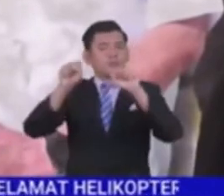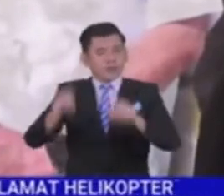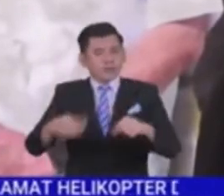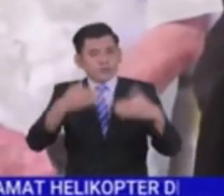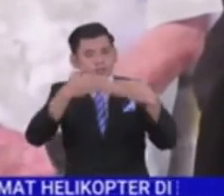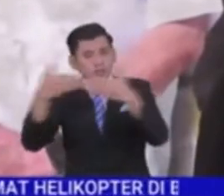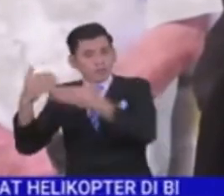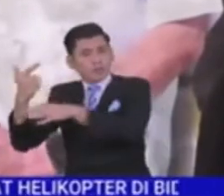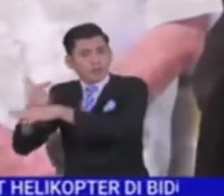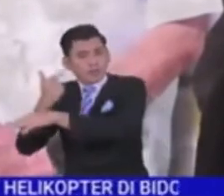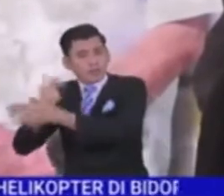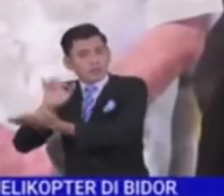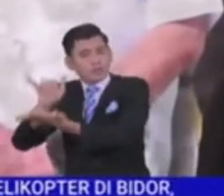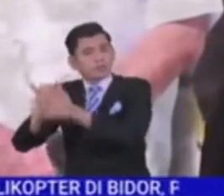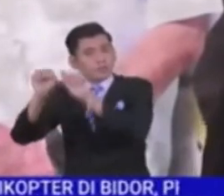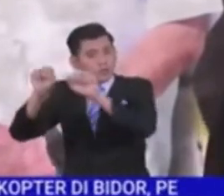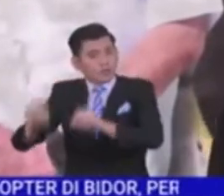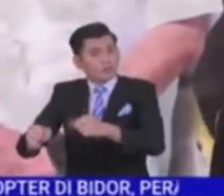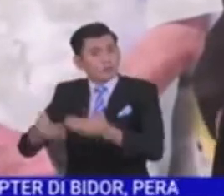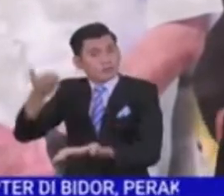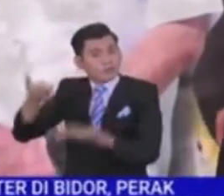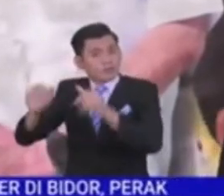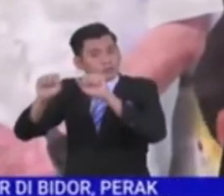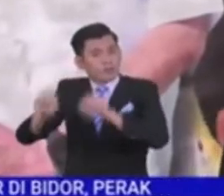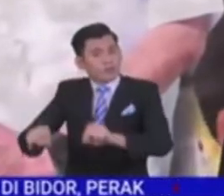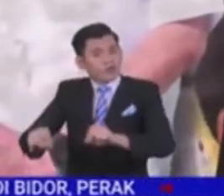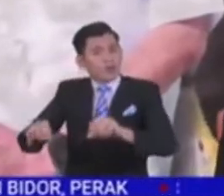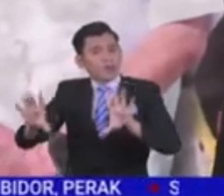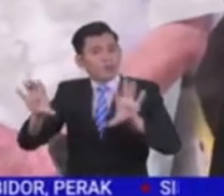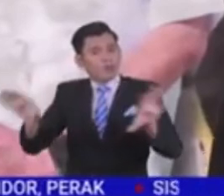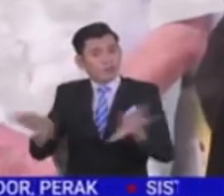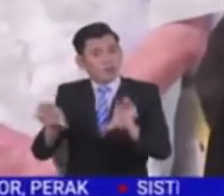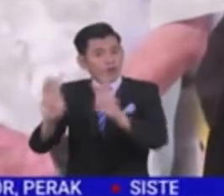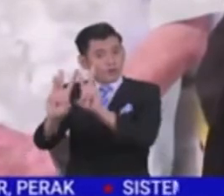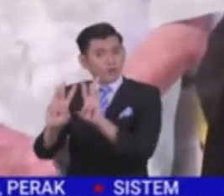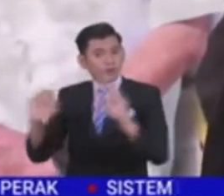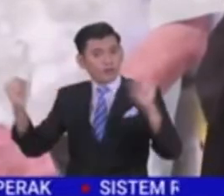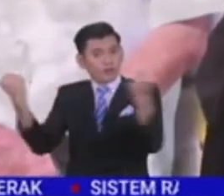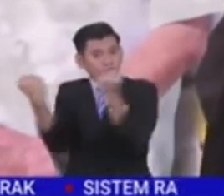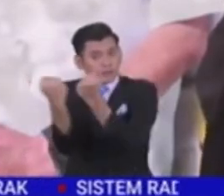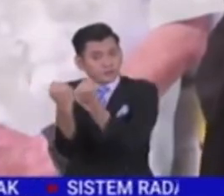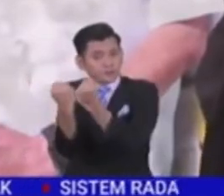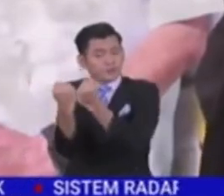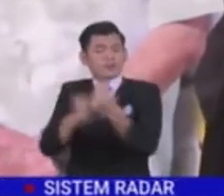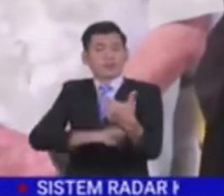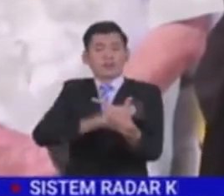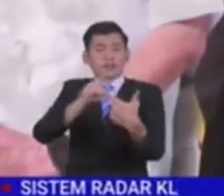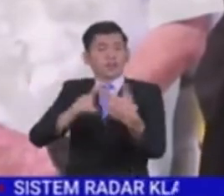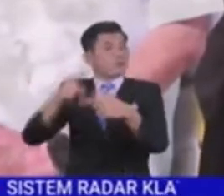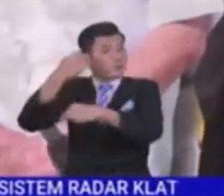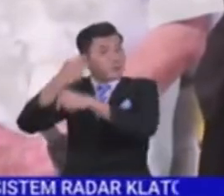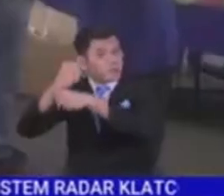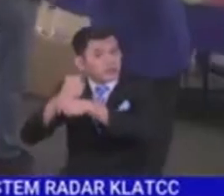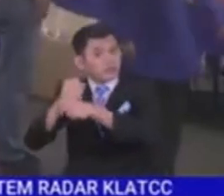sambung latihan tu, mungkin boleh membuka workshop dan juga bekerja dengan orang lain.